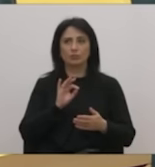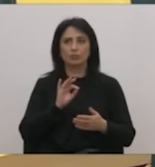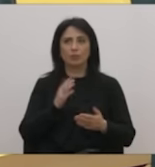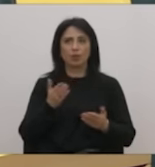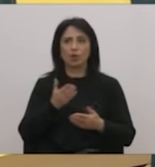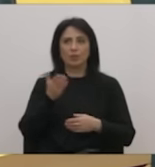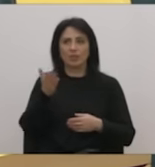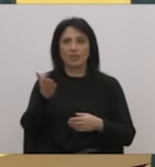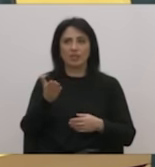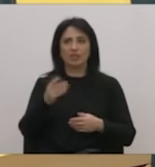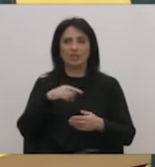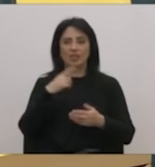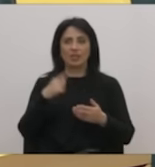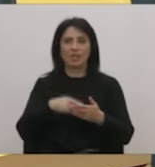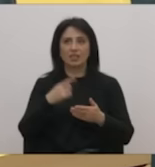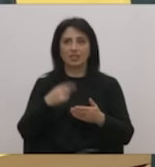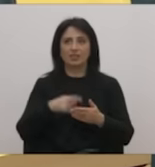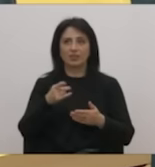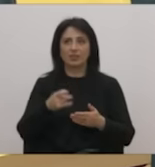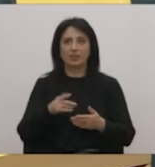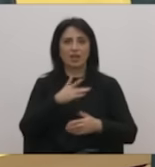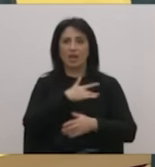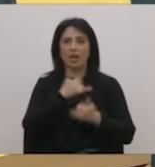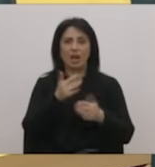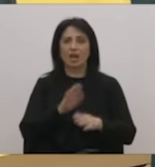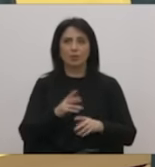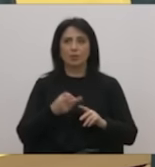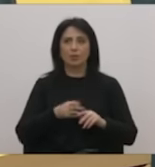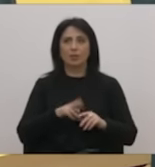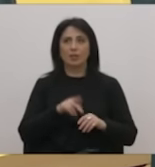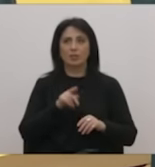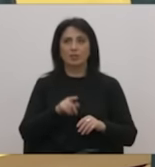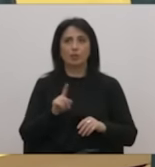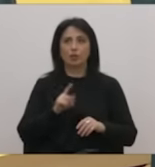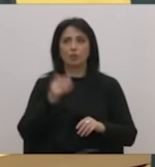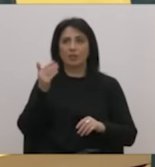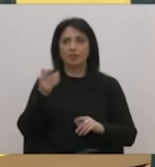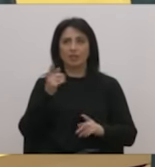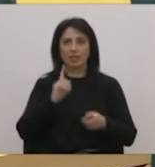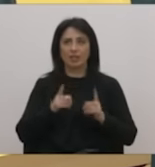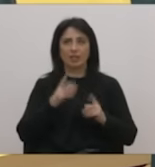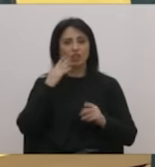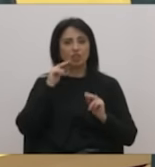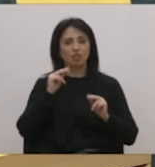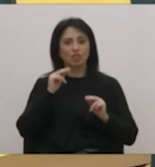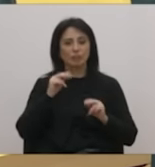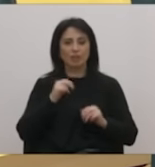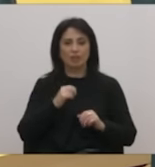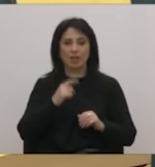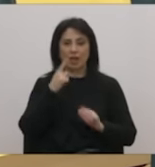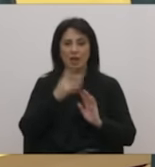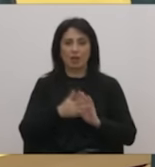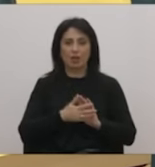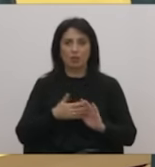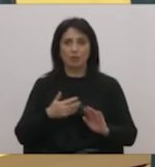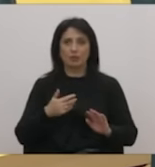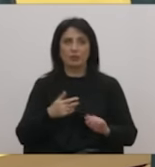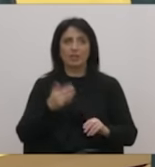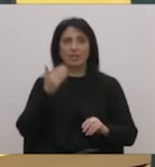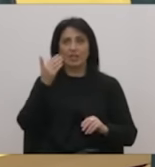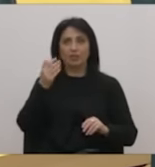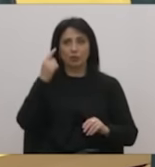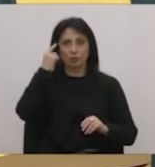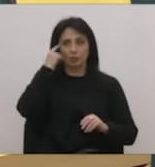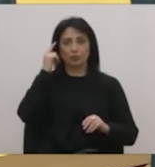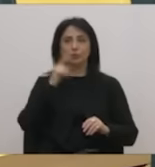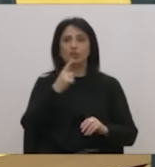რომელიც თქვენ დასვით არ ემსახურებოდა იმას რომ თქვენ რეალური ჭეშმარიტება გაგეგოთ. Და თქვენ